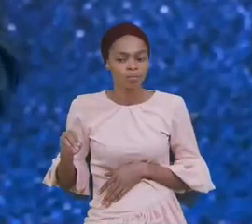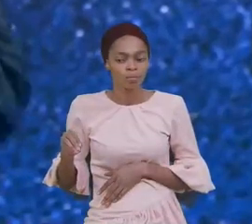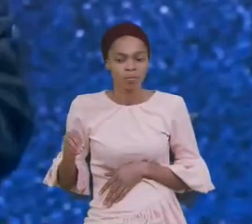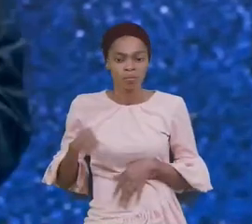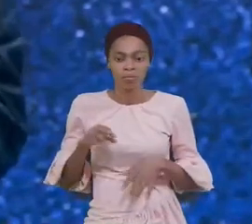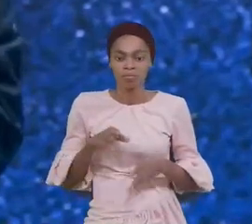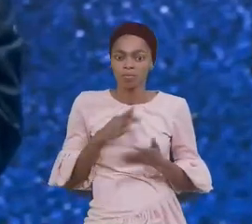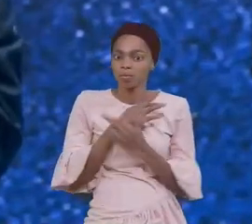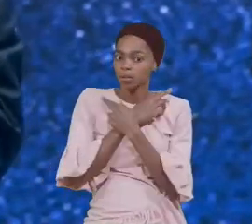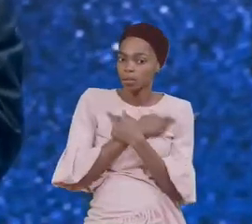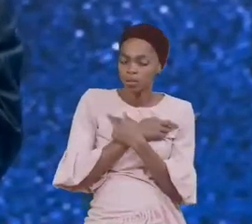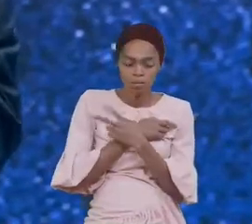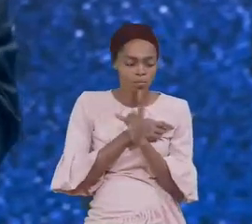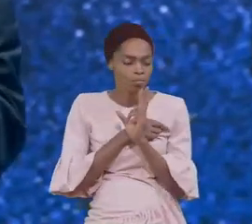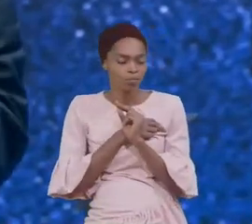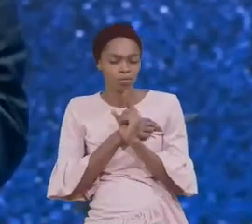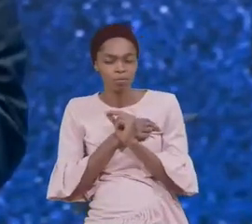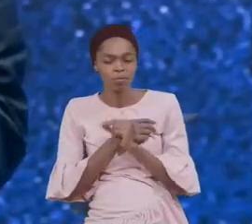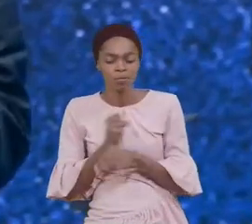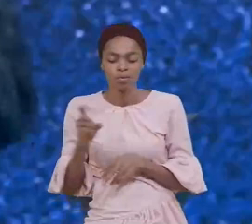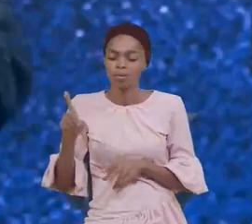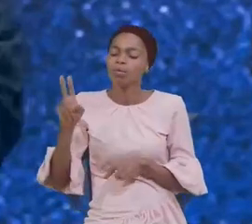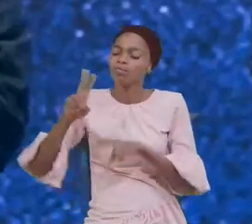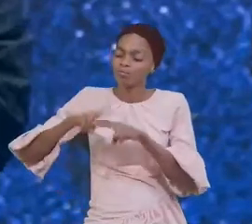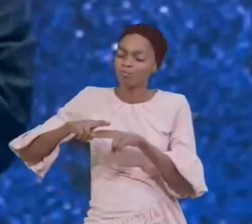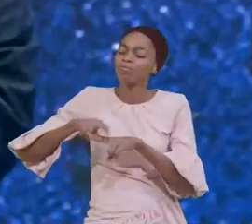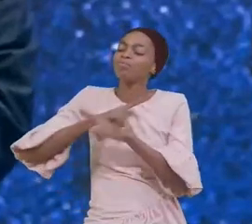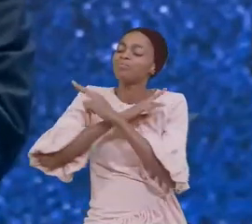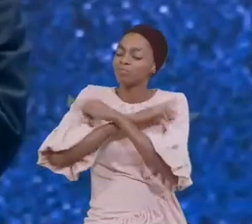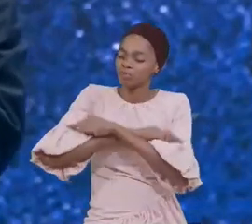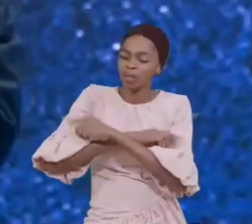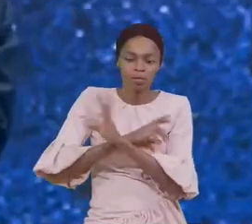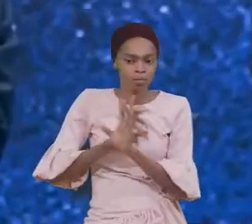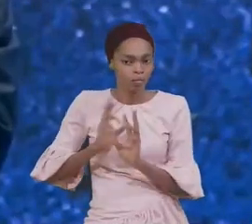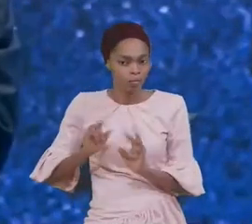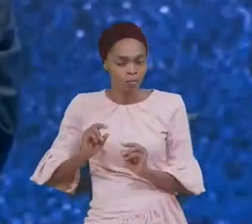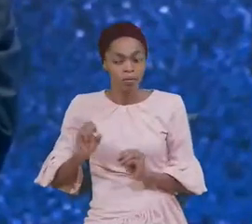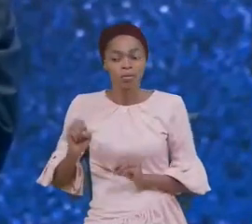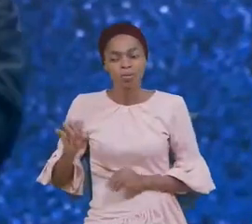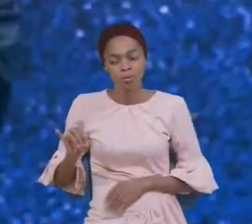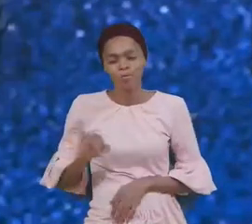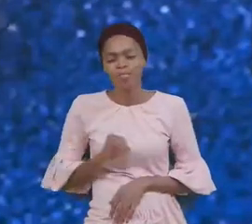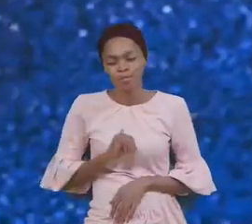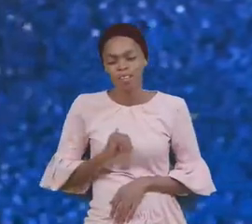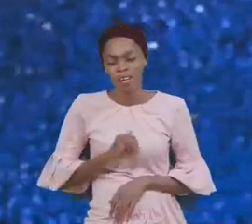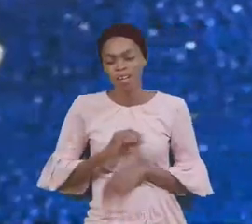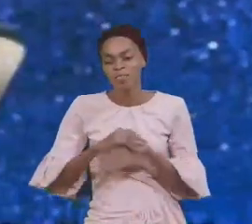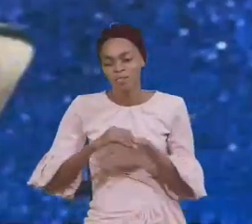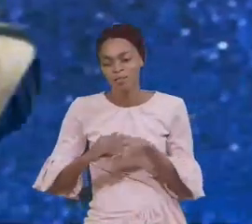prends ta retraite, non. Retire-toi, non. Va t'asseoir, non. Oh, j'ai pitié de toi, non.